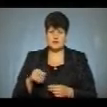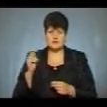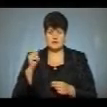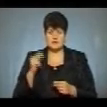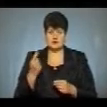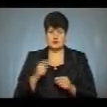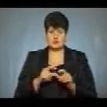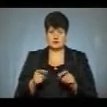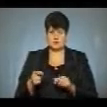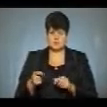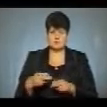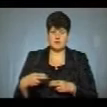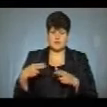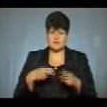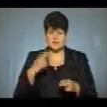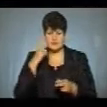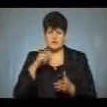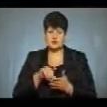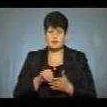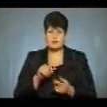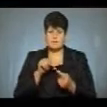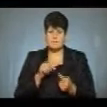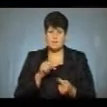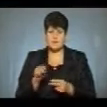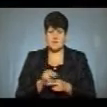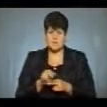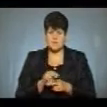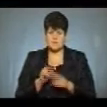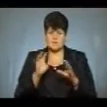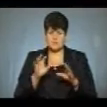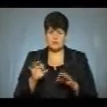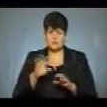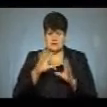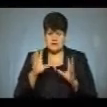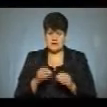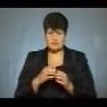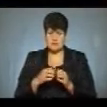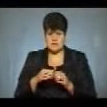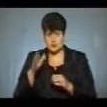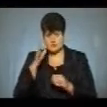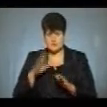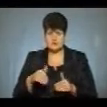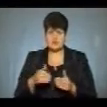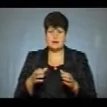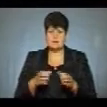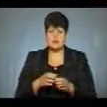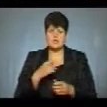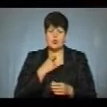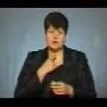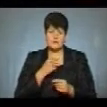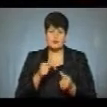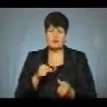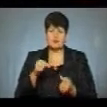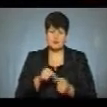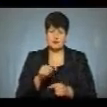шкіл Тернопільщини, приїхала до Києва виступати проти поправок до закону про загальну середню освіту, що запропонували у партії «Голос». Відповідно до них, вчителі